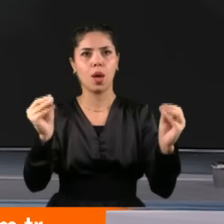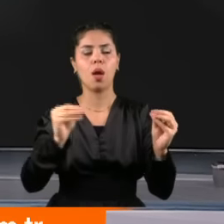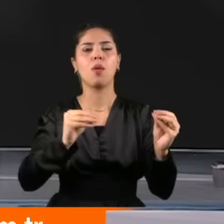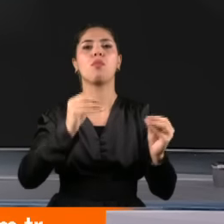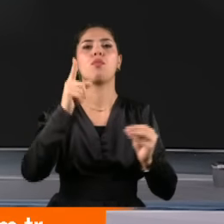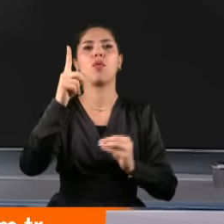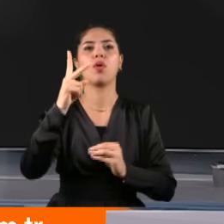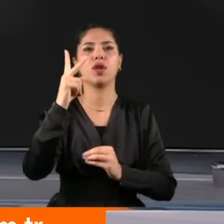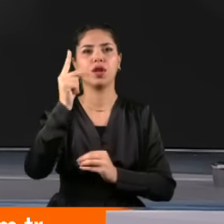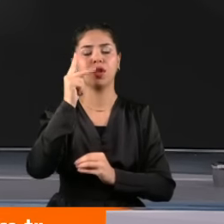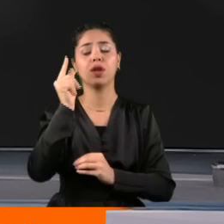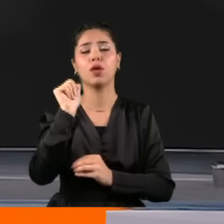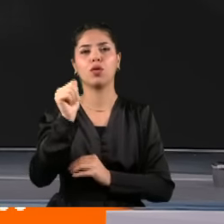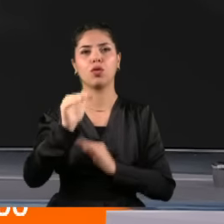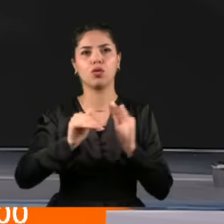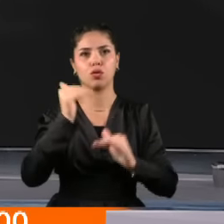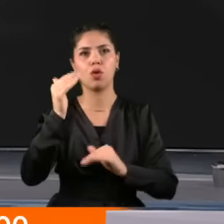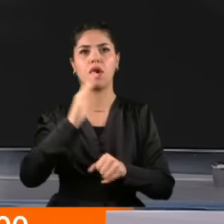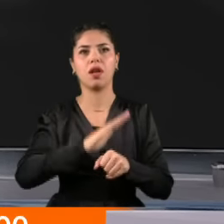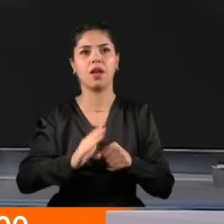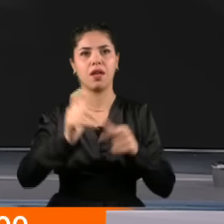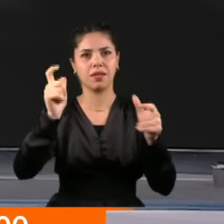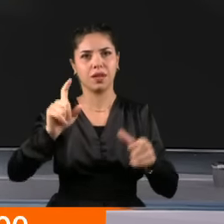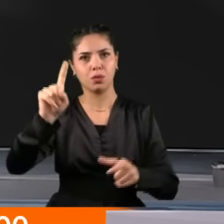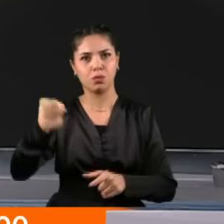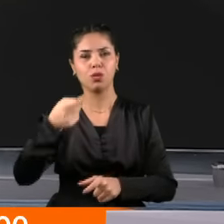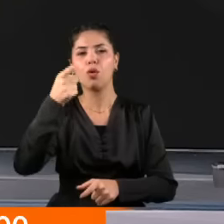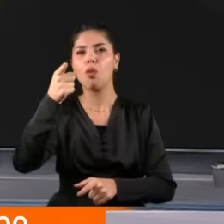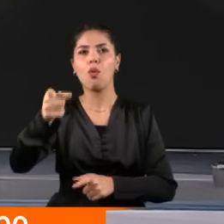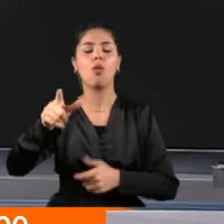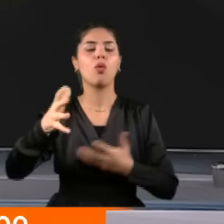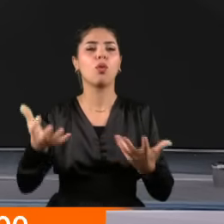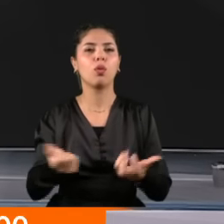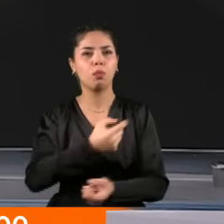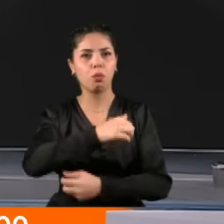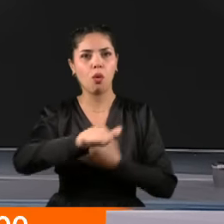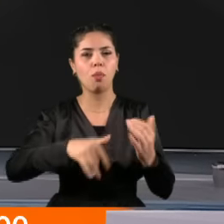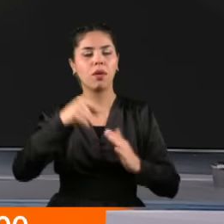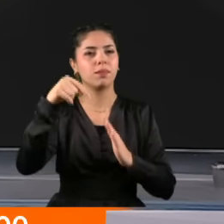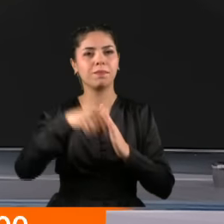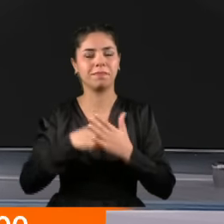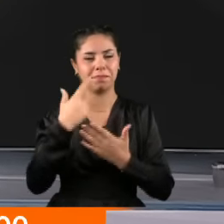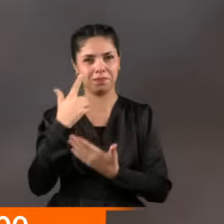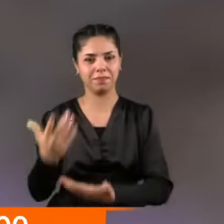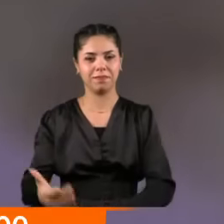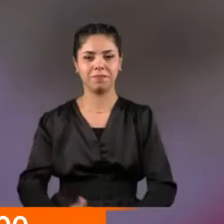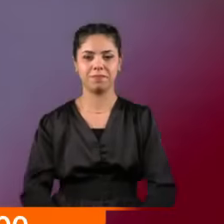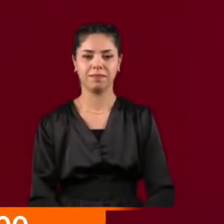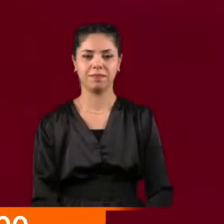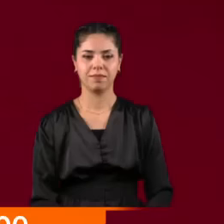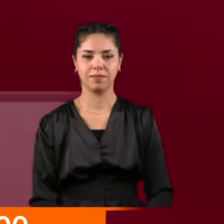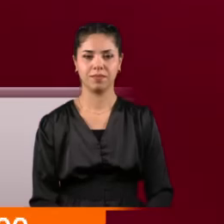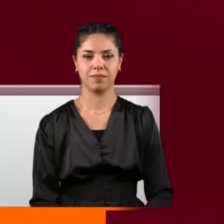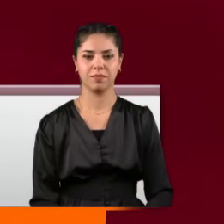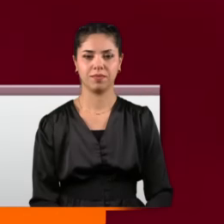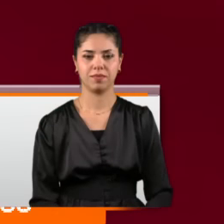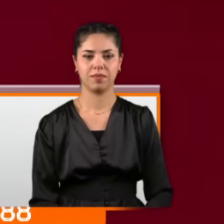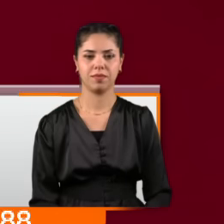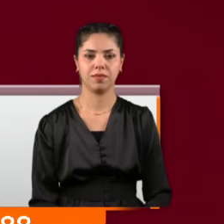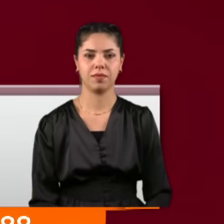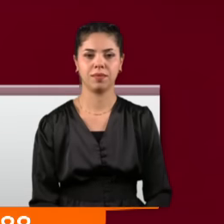Belaruslu kardeşlere dağın Kayseri tarafında ulaşıldı. İşte o nefes kesen kurtarma operasyonu. Bulduk onları. Sağ